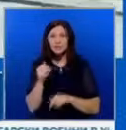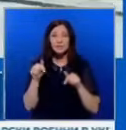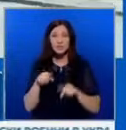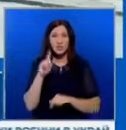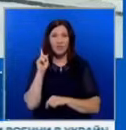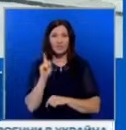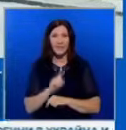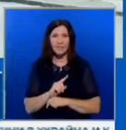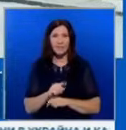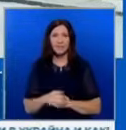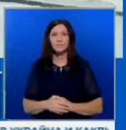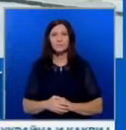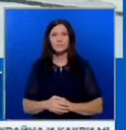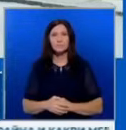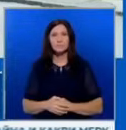ден.